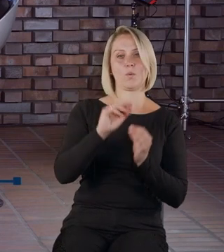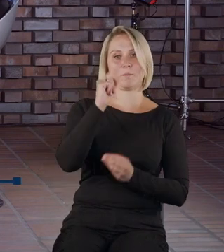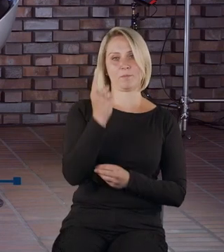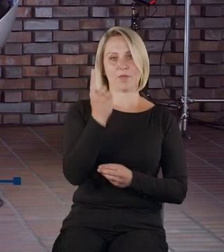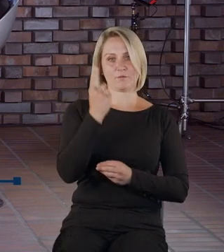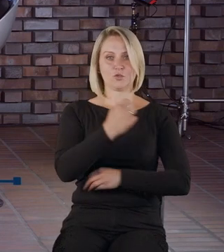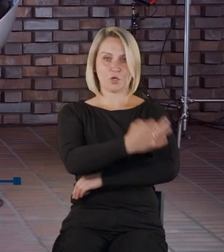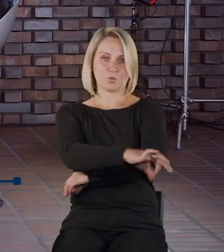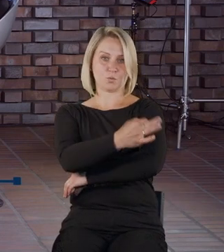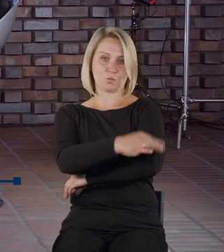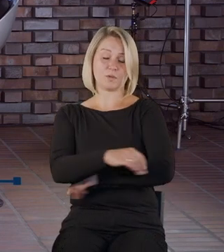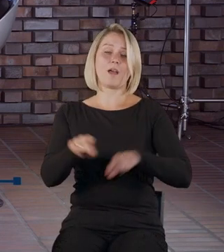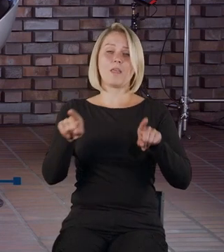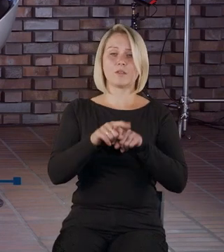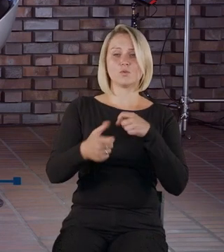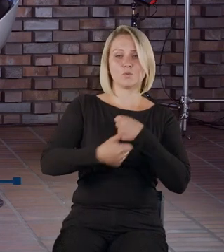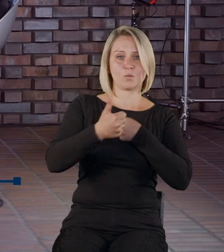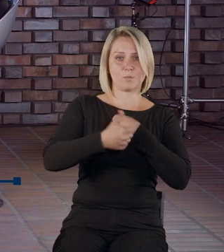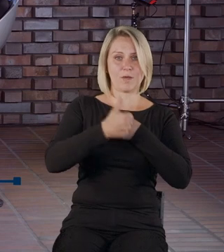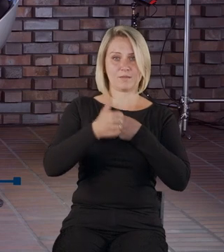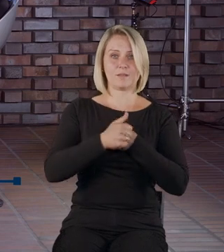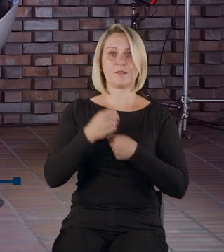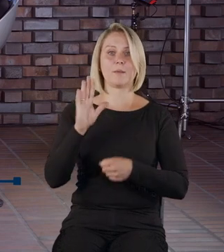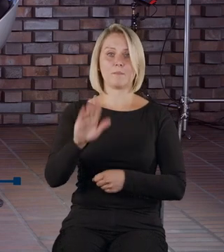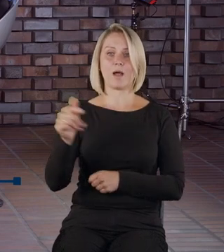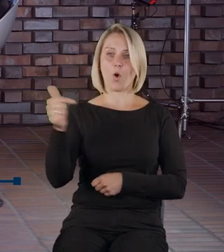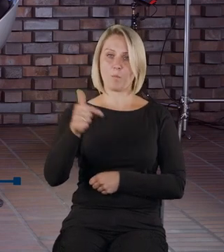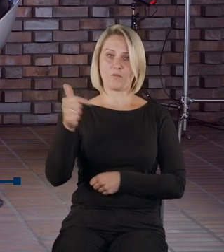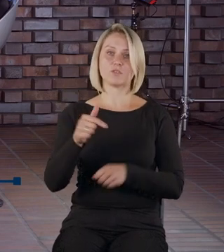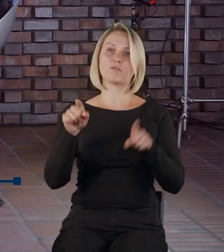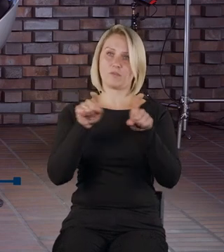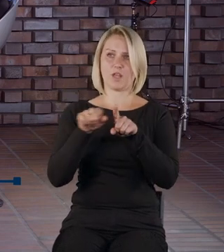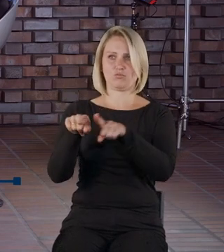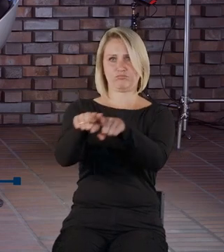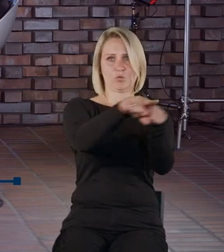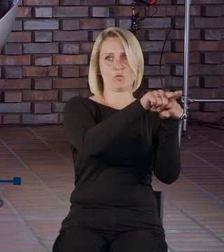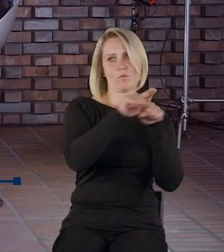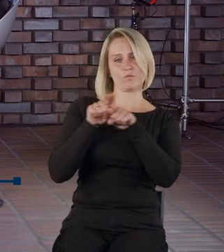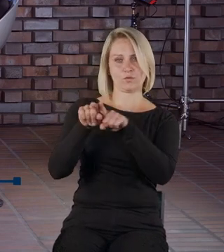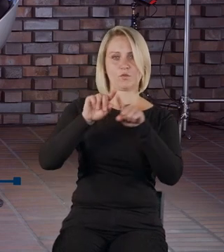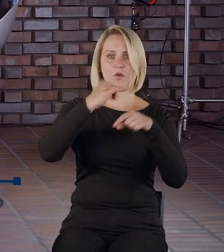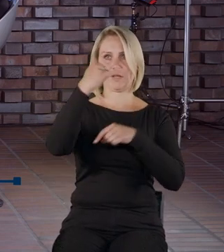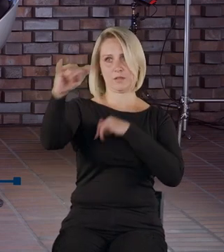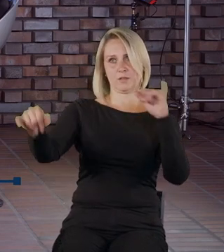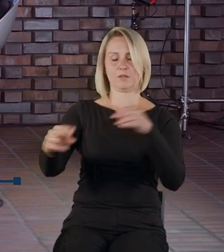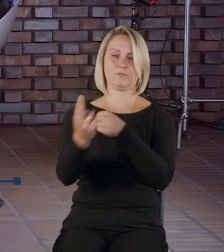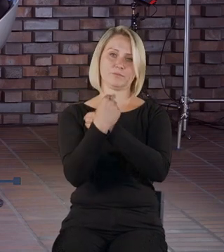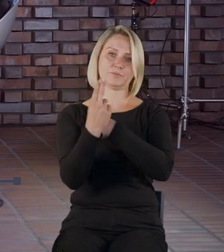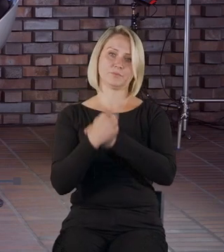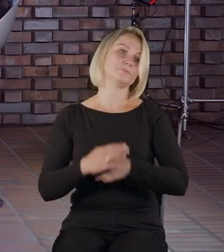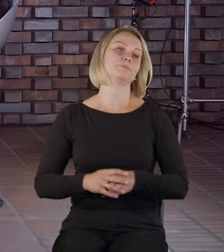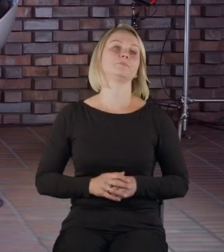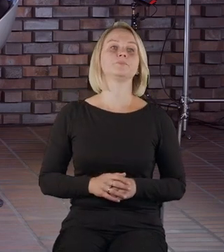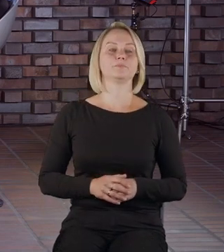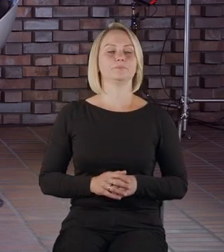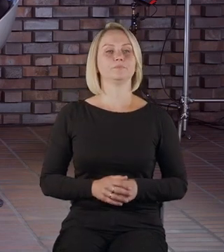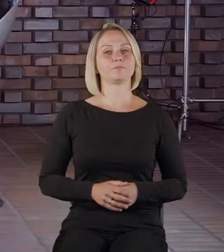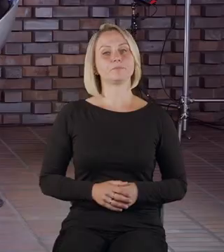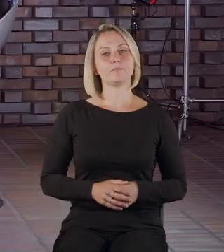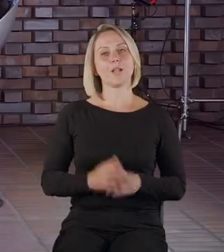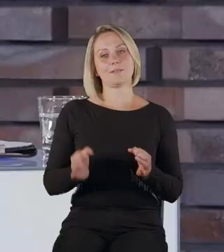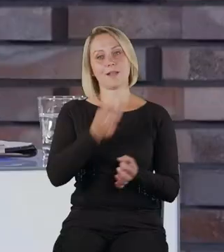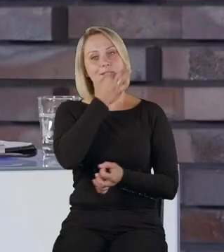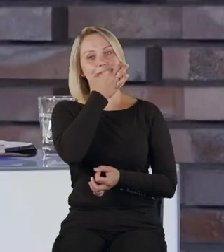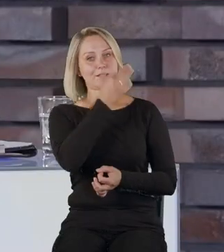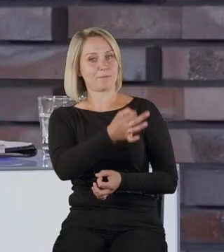tym odpowiednie dokumenty, które obowiązują innych kandydatów na studia na naszej uczelni. Teraz chciałabym zapytać o to, co